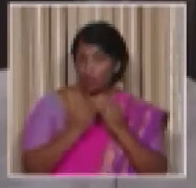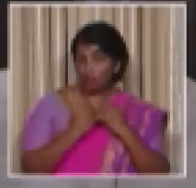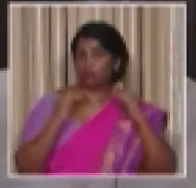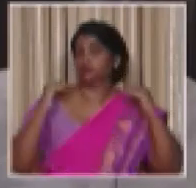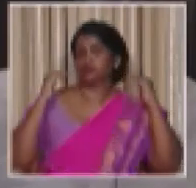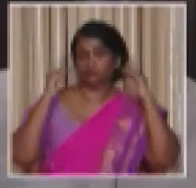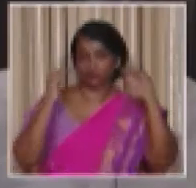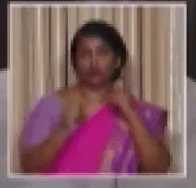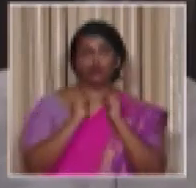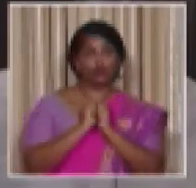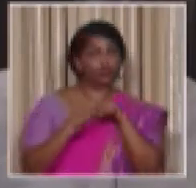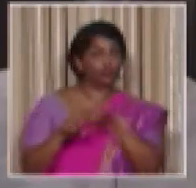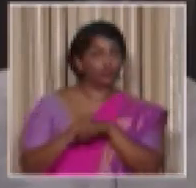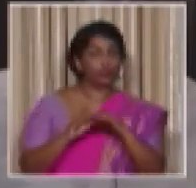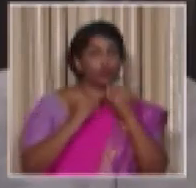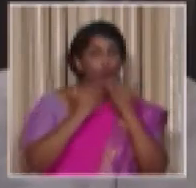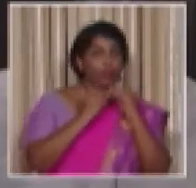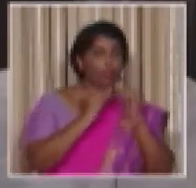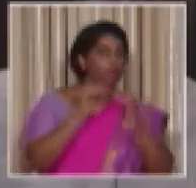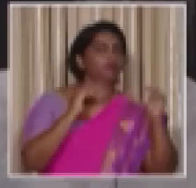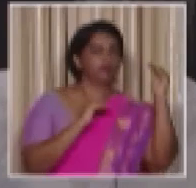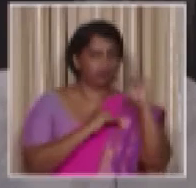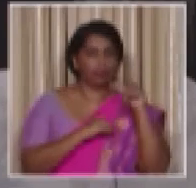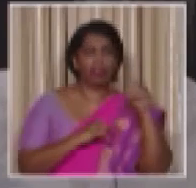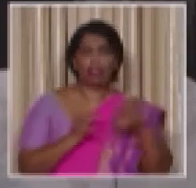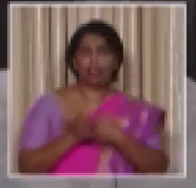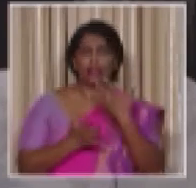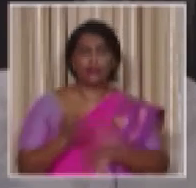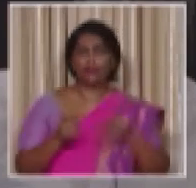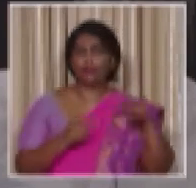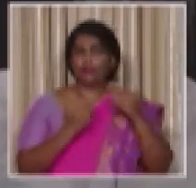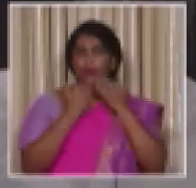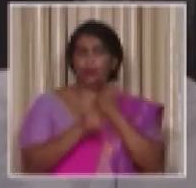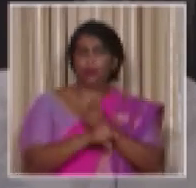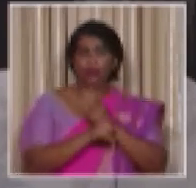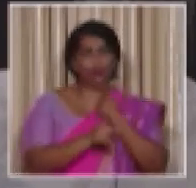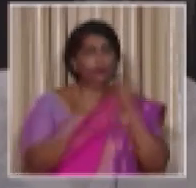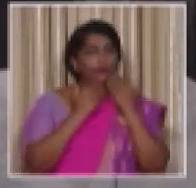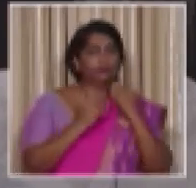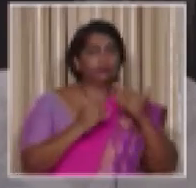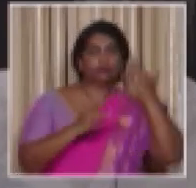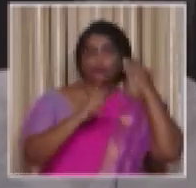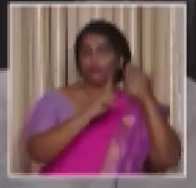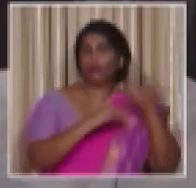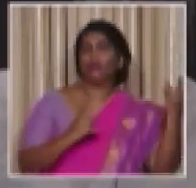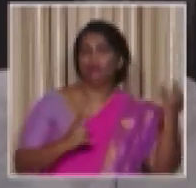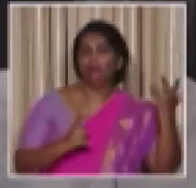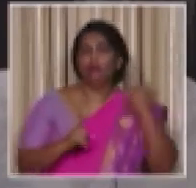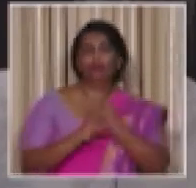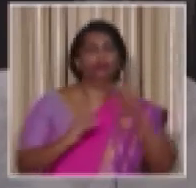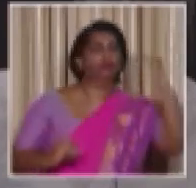ඉහළ මට්ටමක තියන්න ඕනේ ගුරු සේවයට වඩා නමුත් ඒකත් අර සුබෝධිනී වාර්තාවෙන් නිසියාකාරයෙන් සමාලෝචනයක් නොවුණු නිසා විෂමතාවයක්